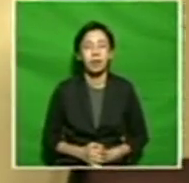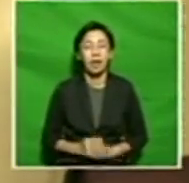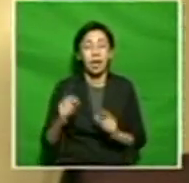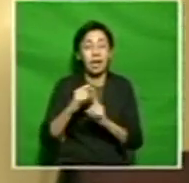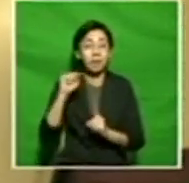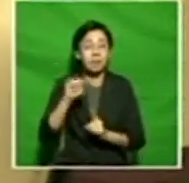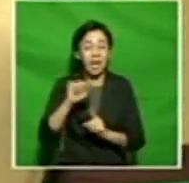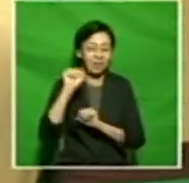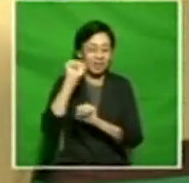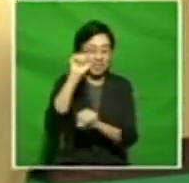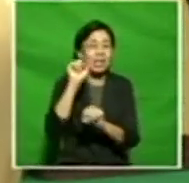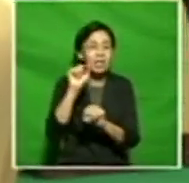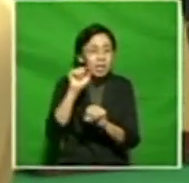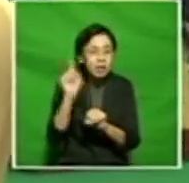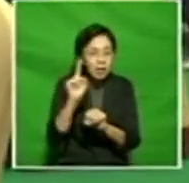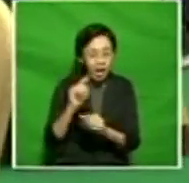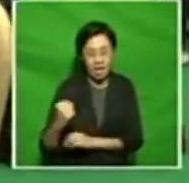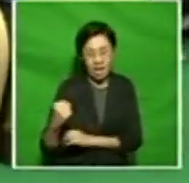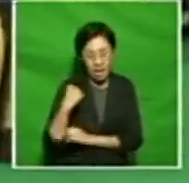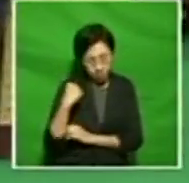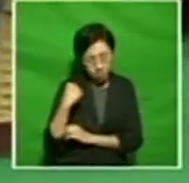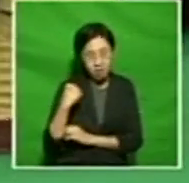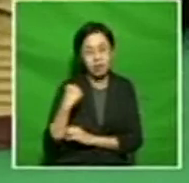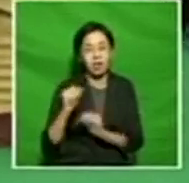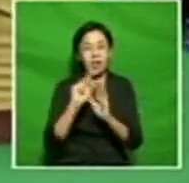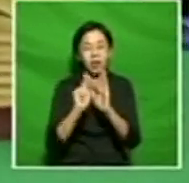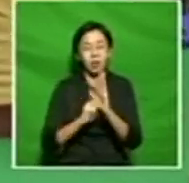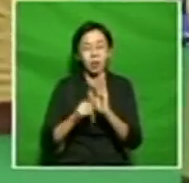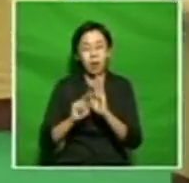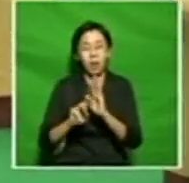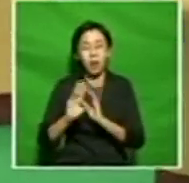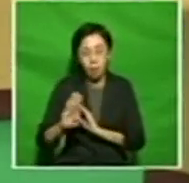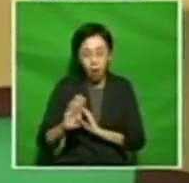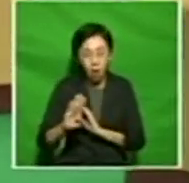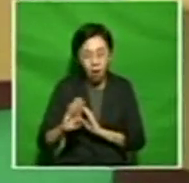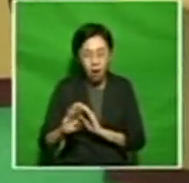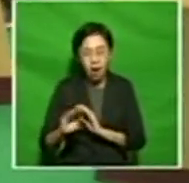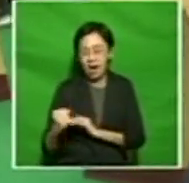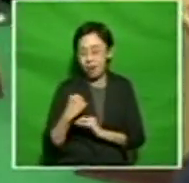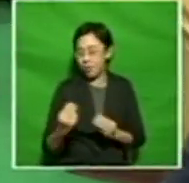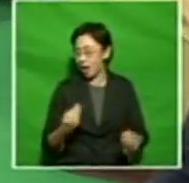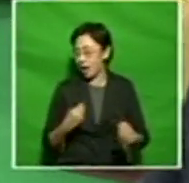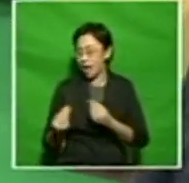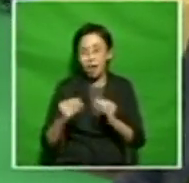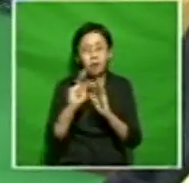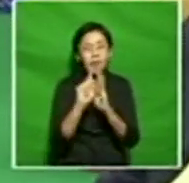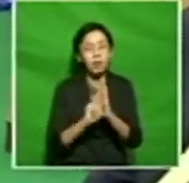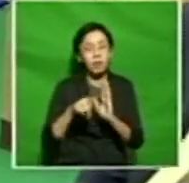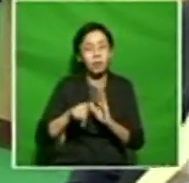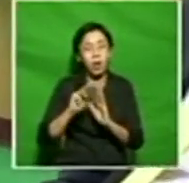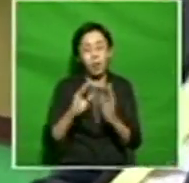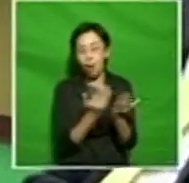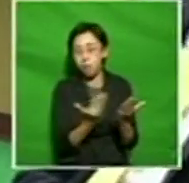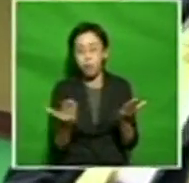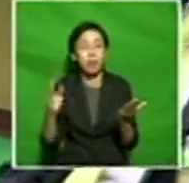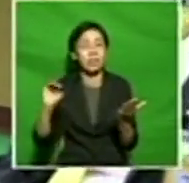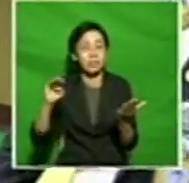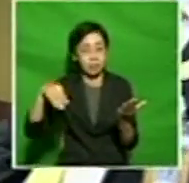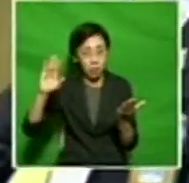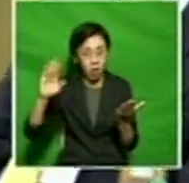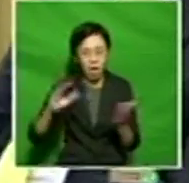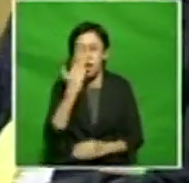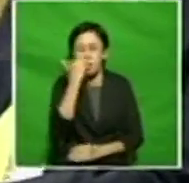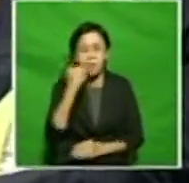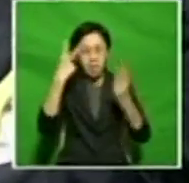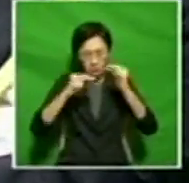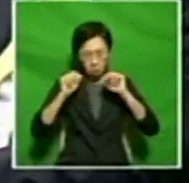ที่ออกมาจะเป็นเรื่องโอนอำนาจตามพระราชบัญญัติในเบื้องต้นได้กำหนดไว้40ฉบับเพื่อความรวดเร็วบูรณ